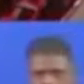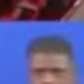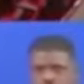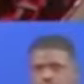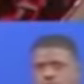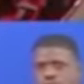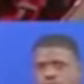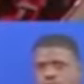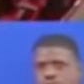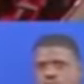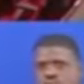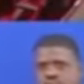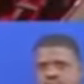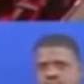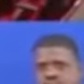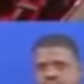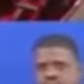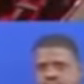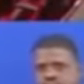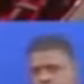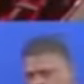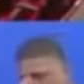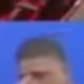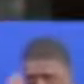Rosemary Staki Sinyamule Dodoma.